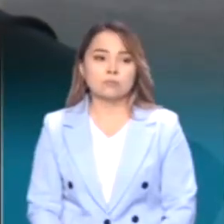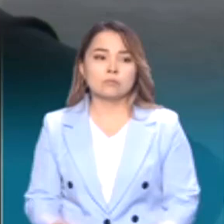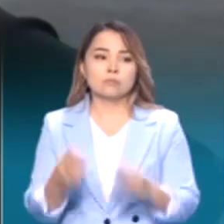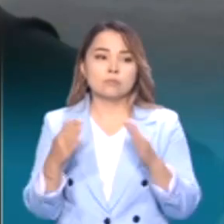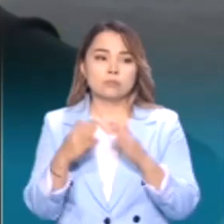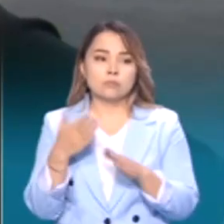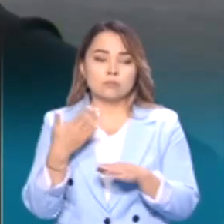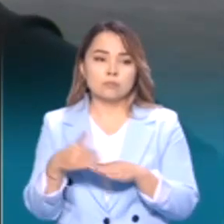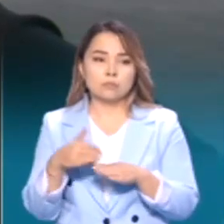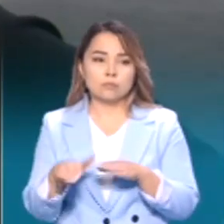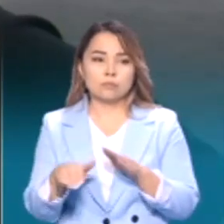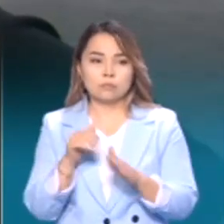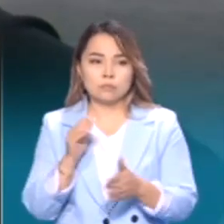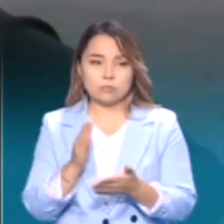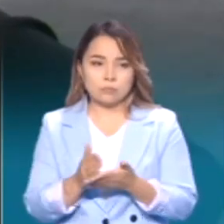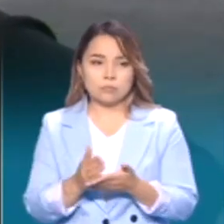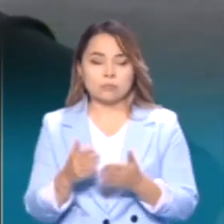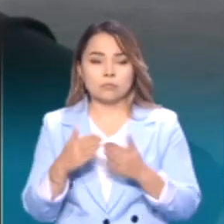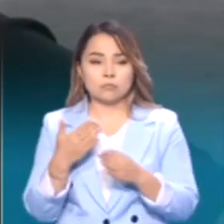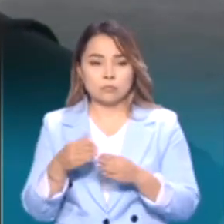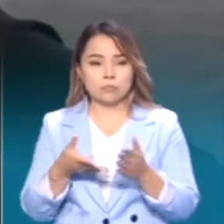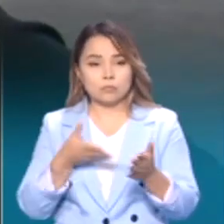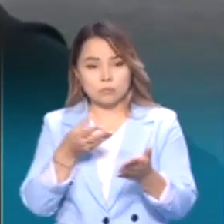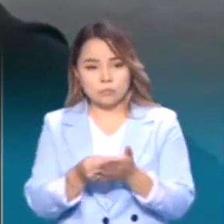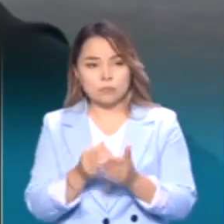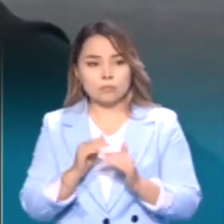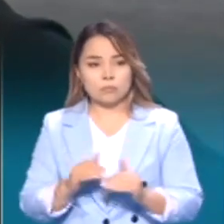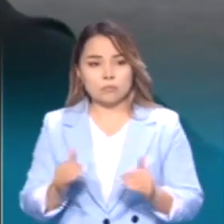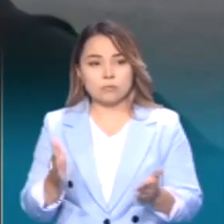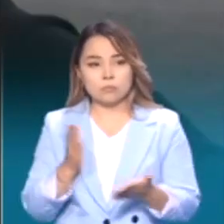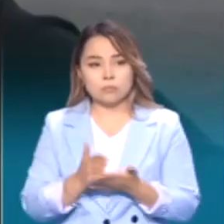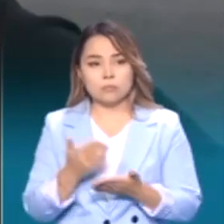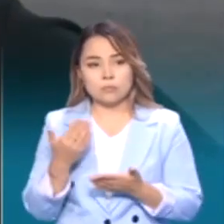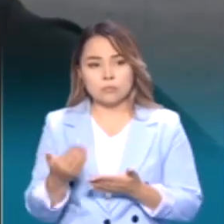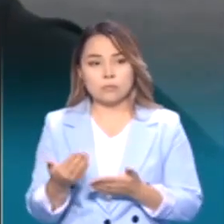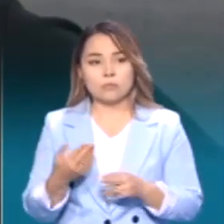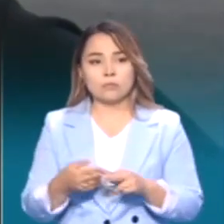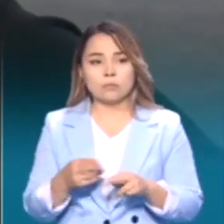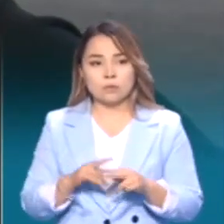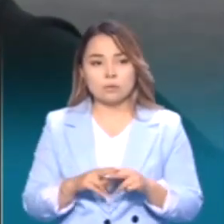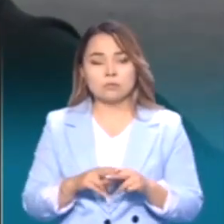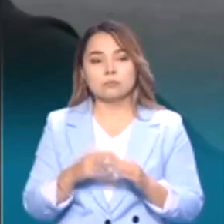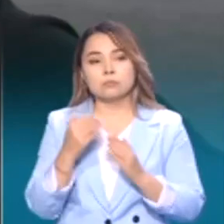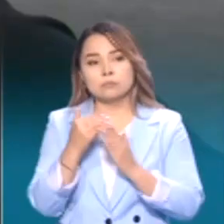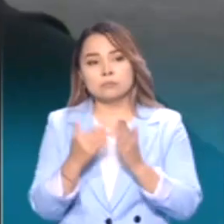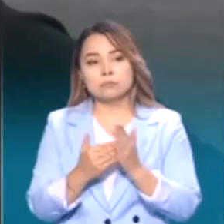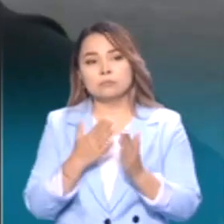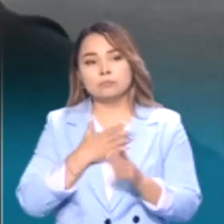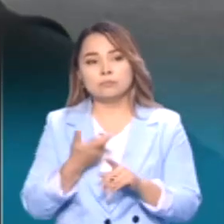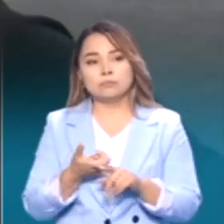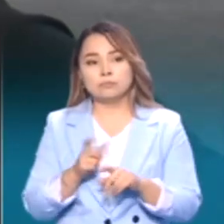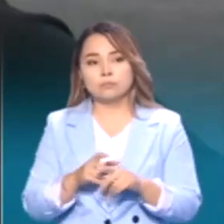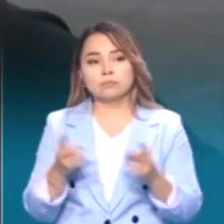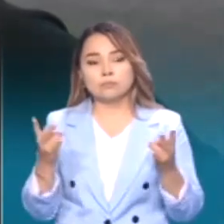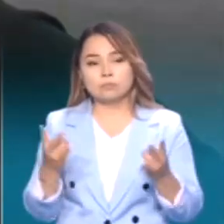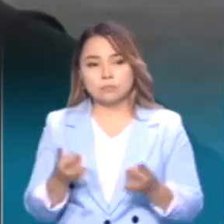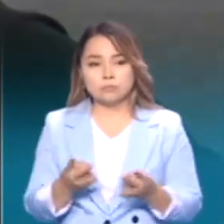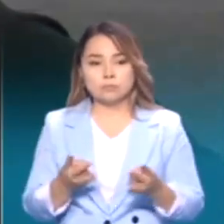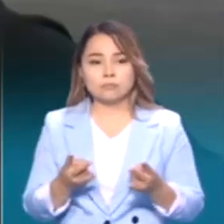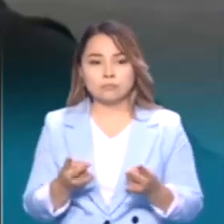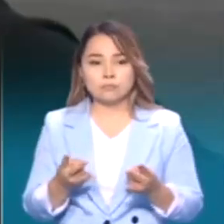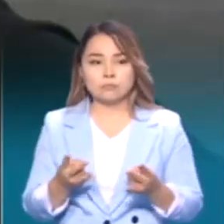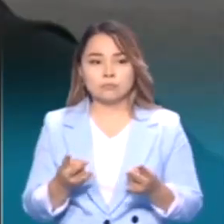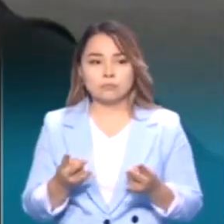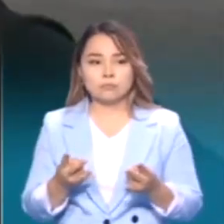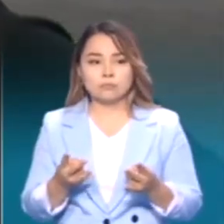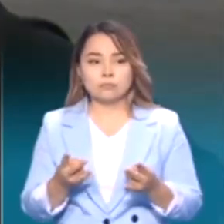үйді несиеге аламыз, үйдің ипотекасы бар, бала шаға дегендей, ондай бағдарламалар бізге өте қажет.